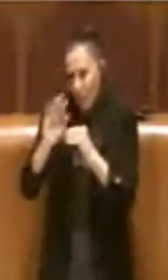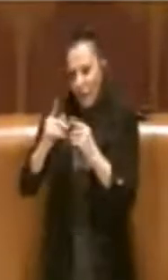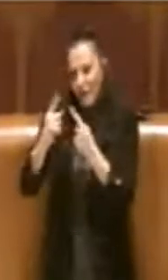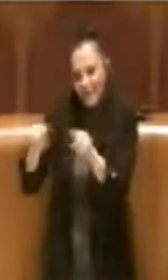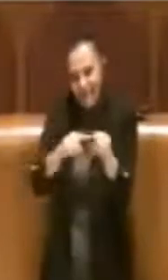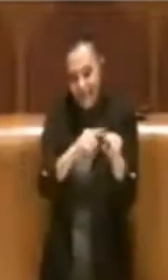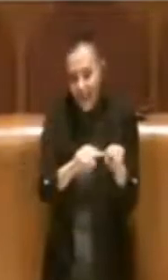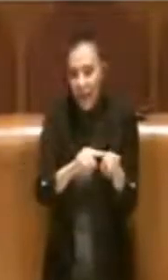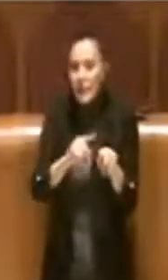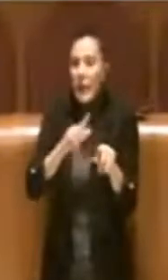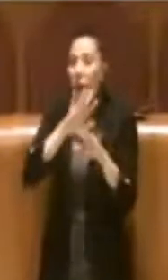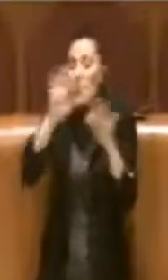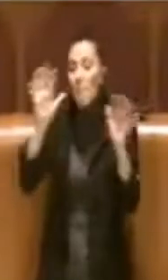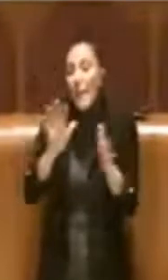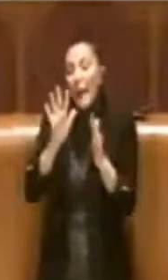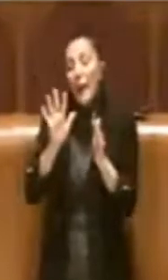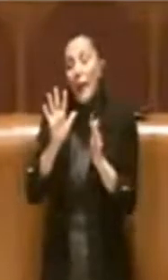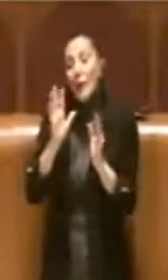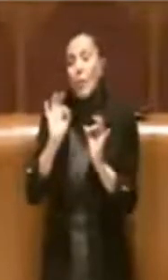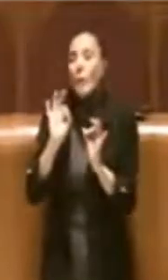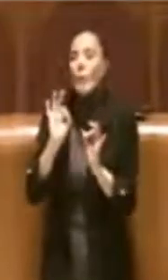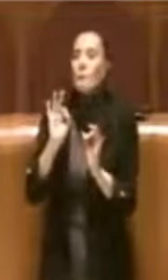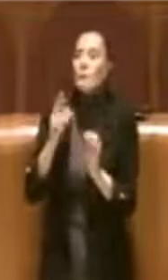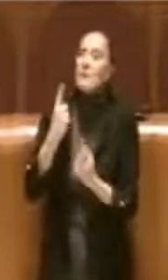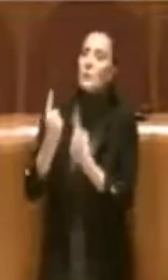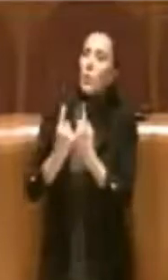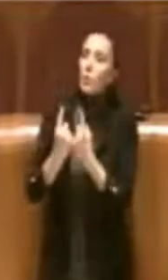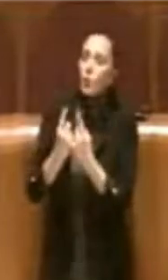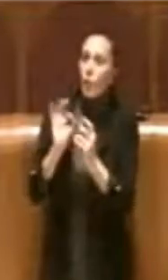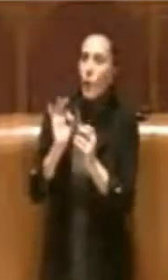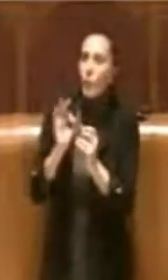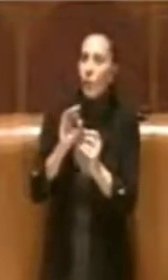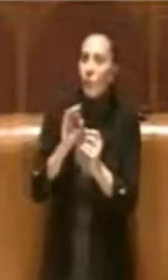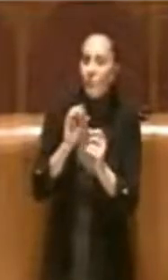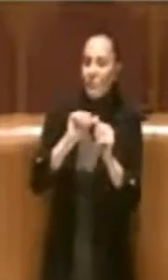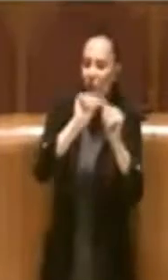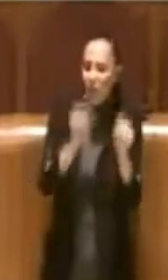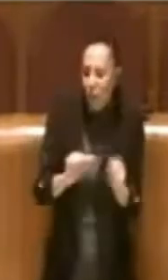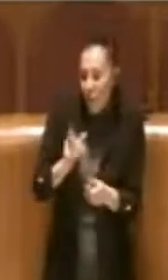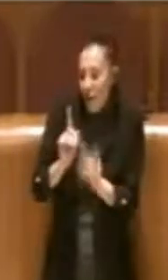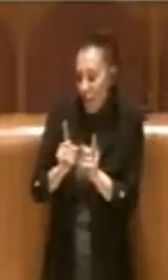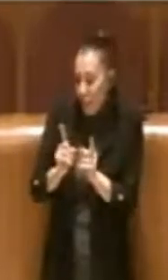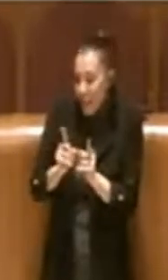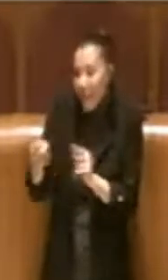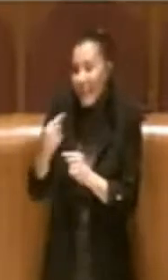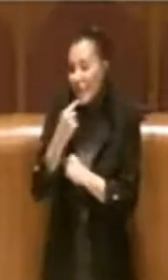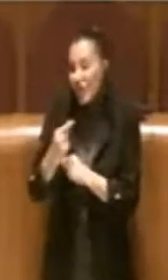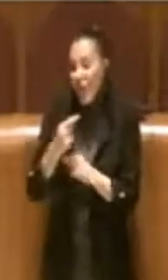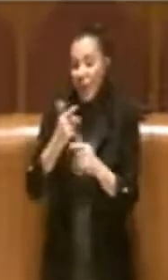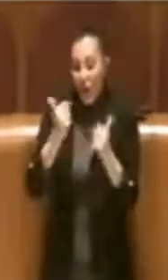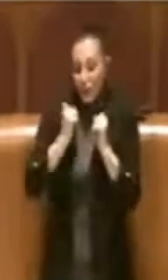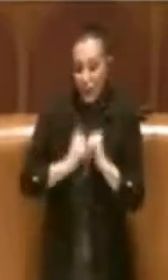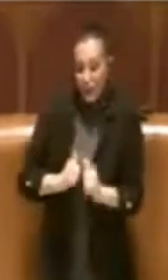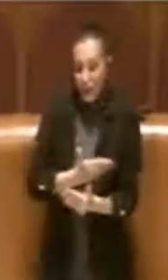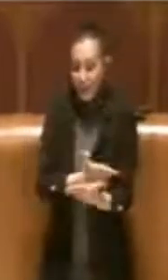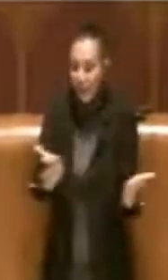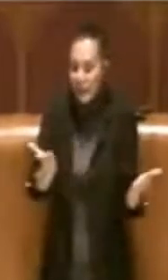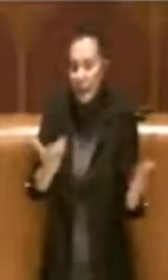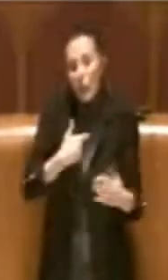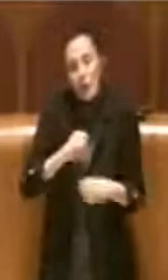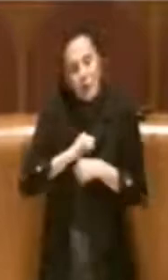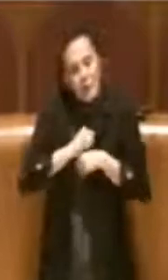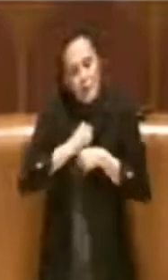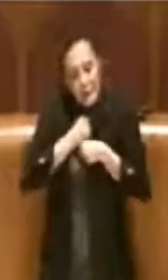parte vostra un'azione un po' più politica di responsabilità, cioè dicendo alla città: guardate, a noi dispiace di